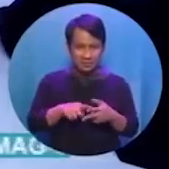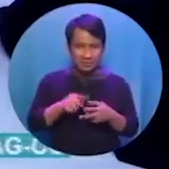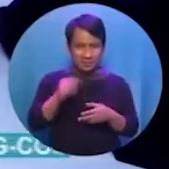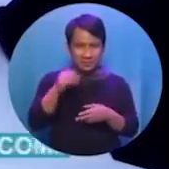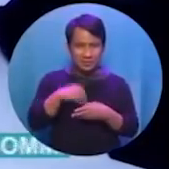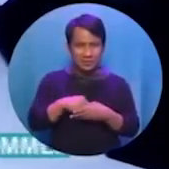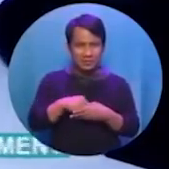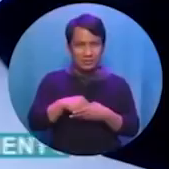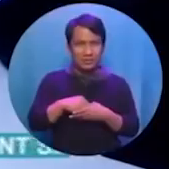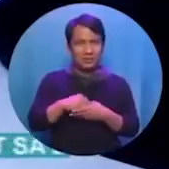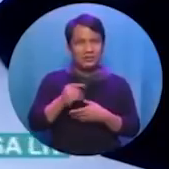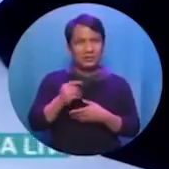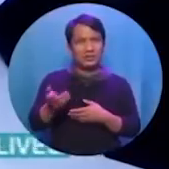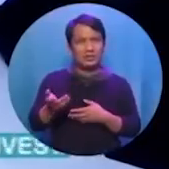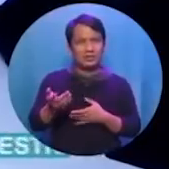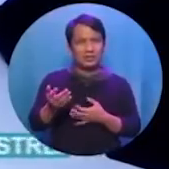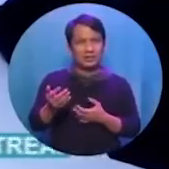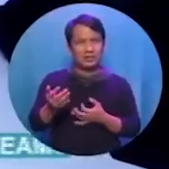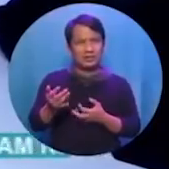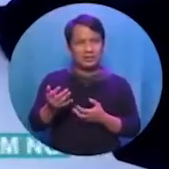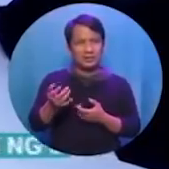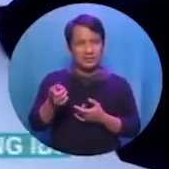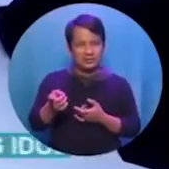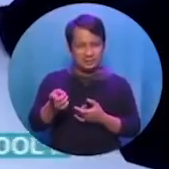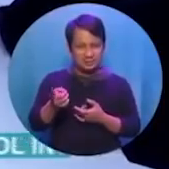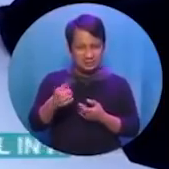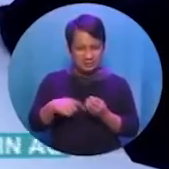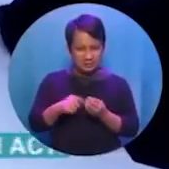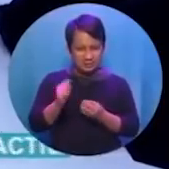ano? Na ano, yung...